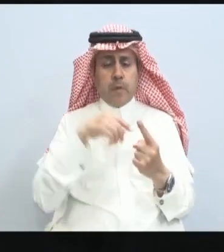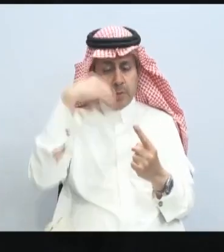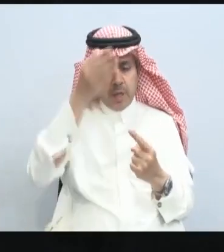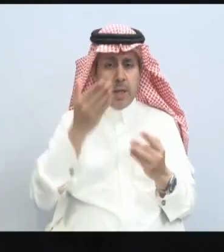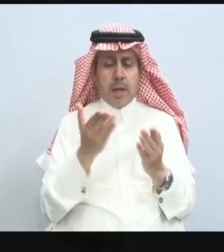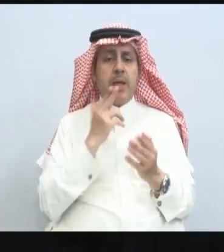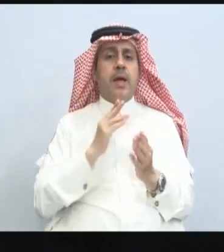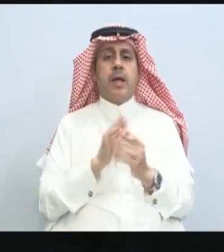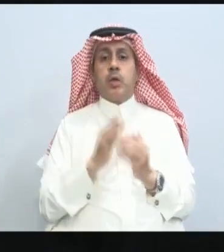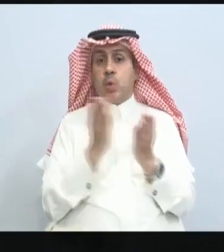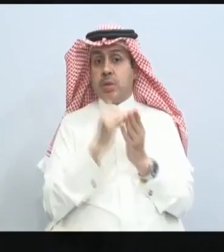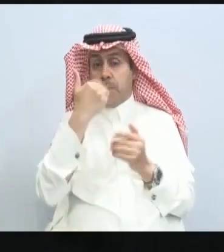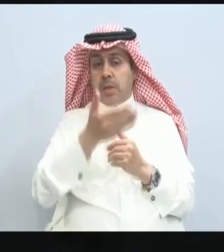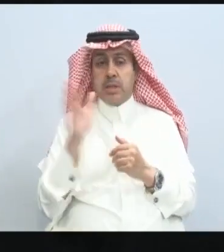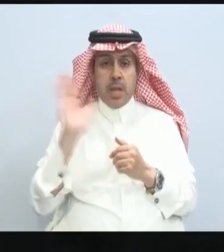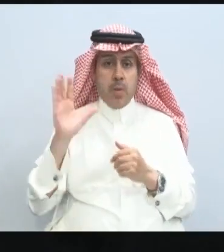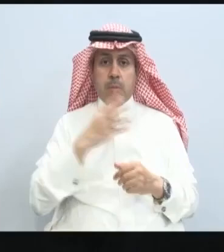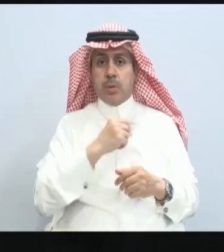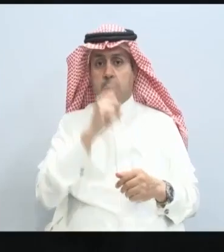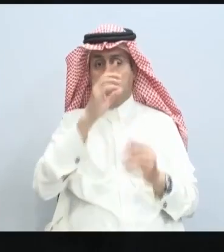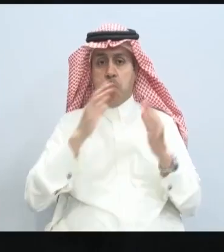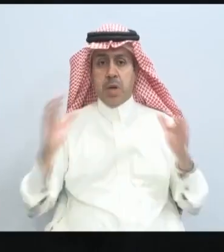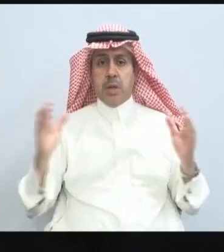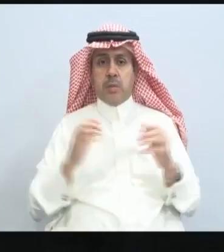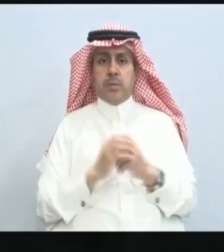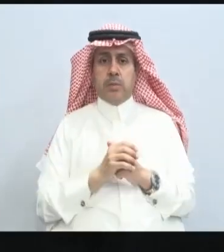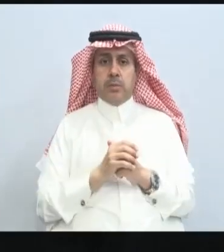الدروس القادمه والسلام عليكم ورحمه الله وبركاته